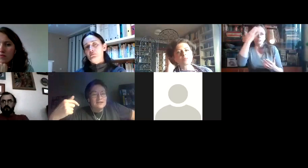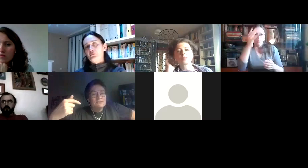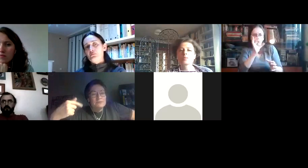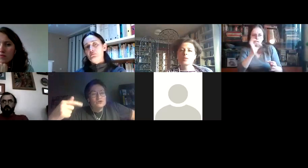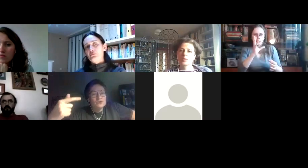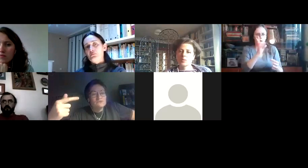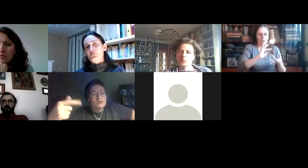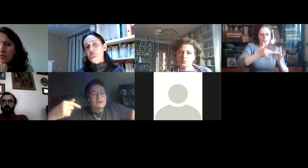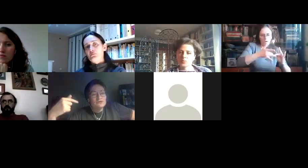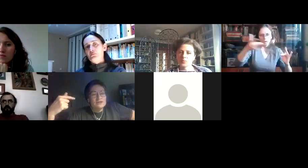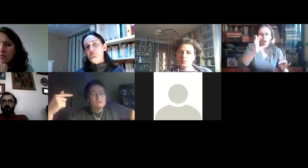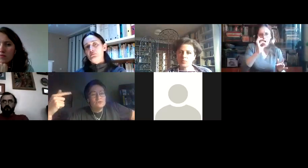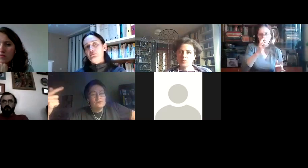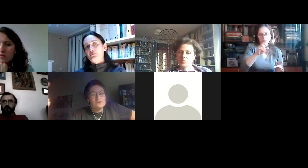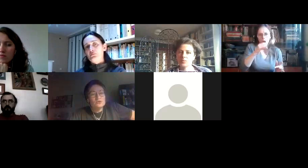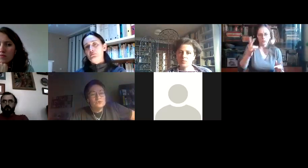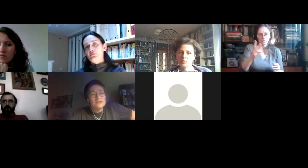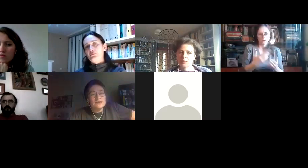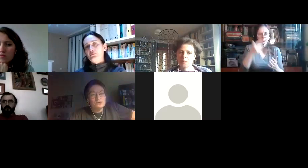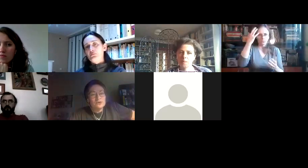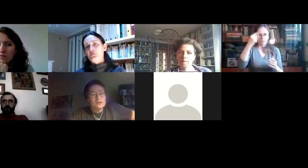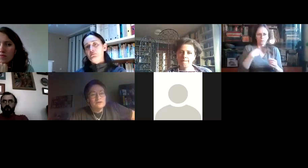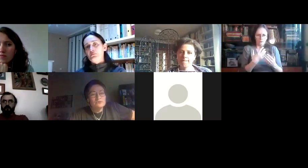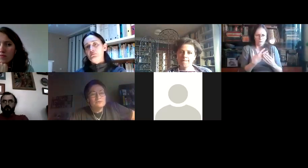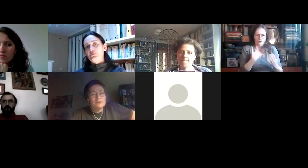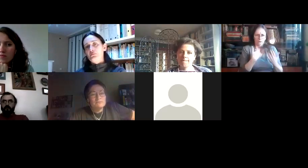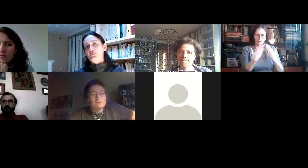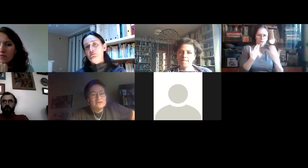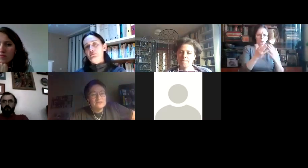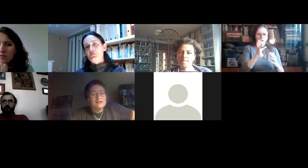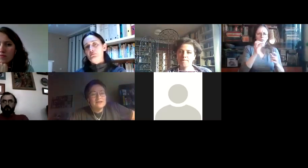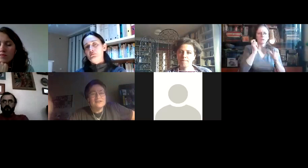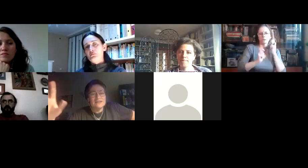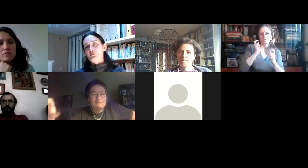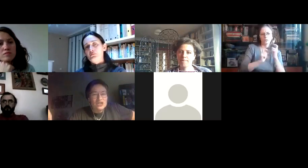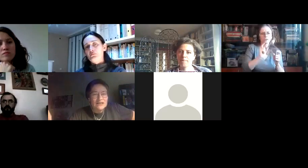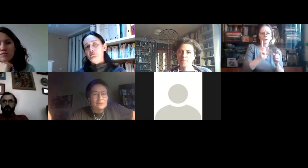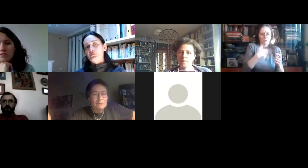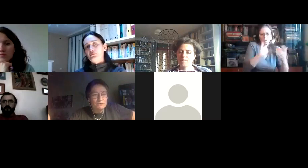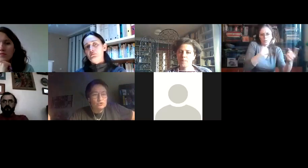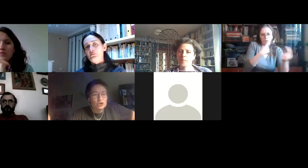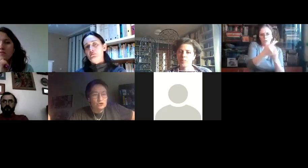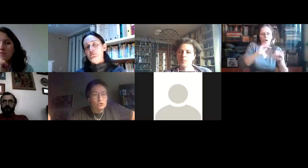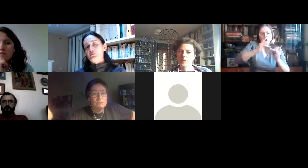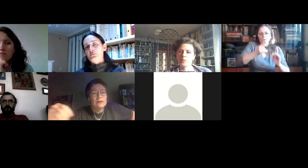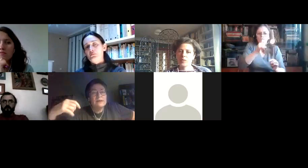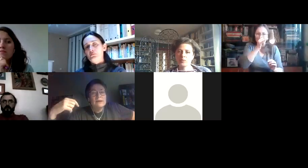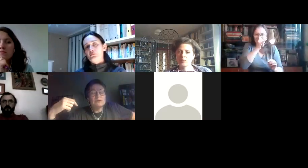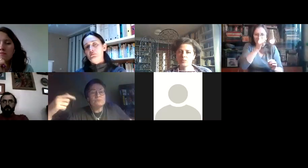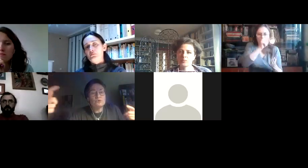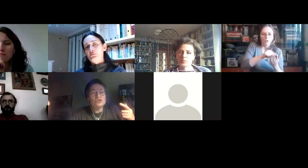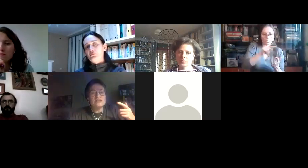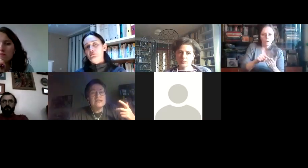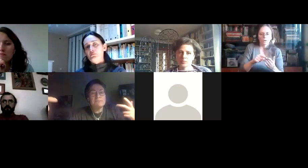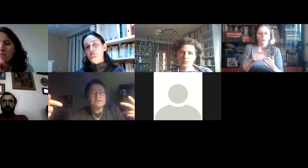есть, присутствуют, да, вот эти вот дискуссии, которые люди проводили где-то там в чатах по поводу Чернобыля,